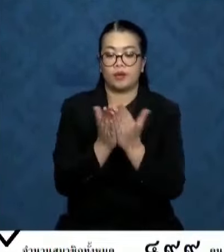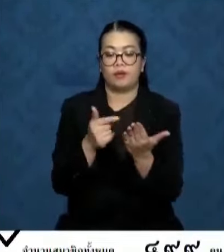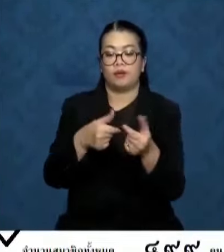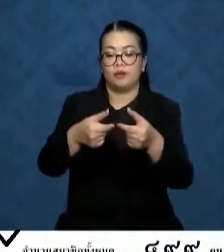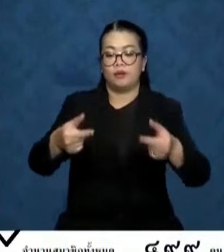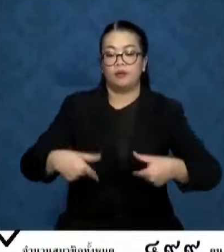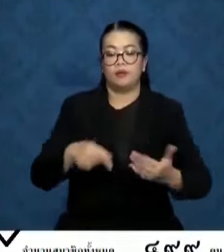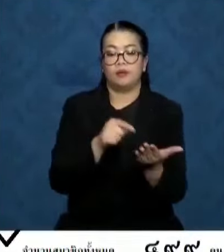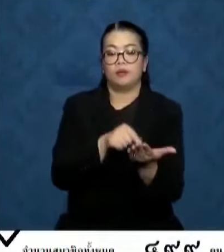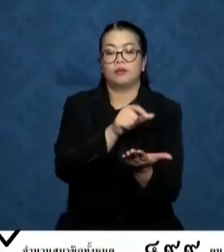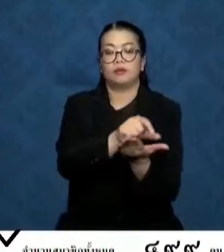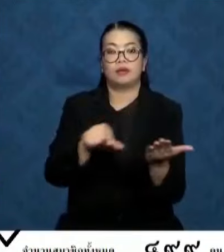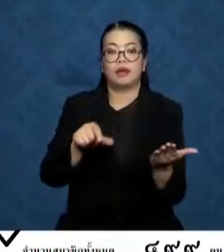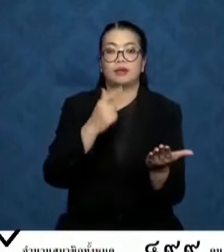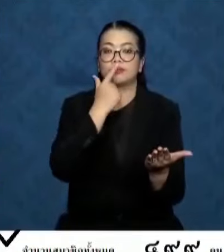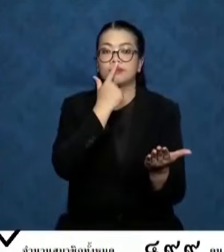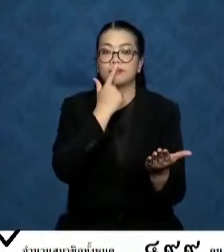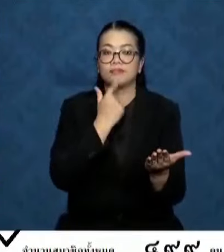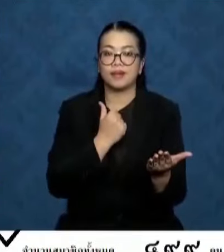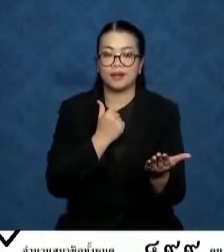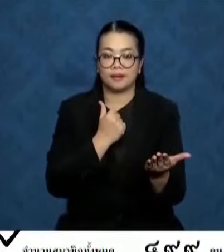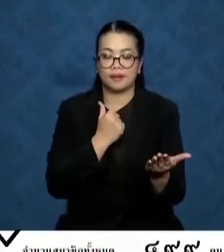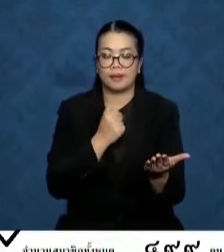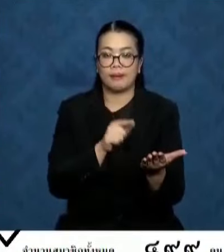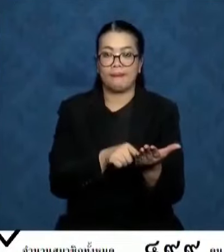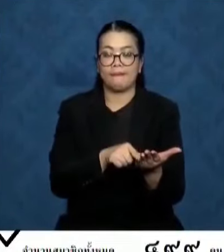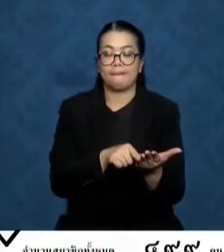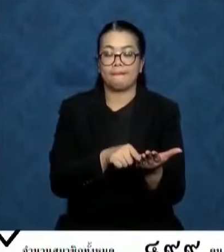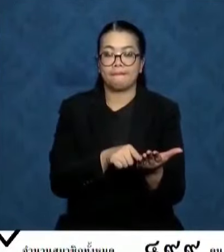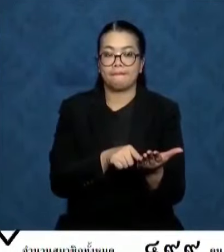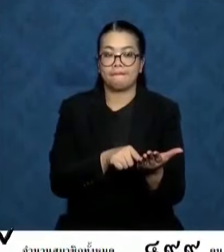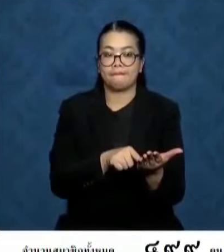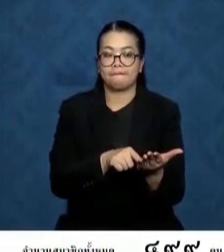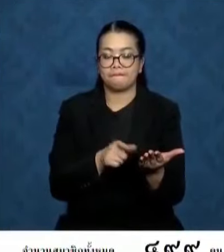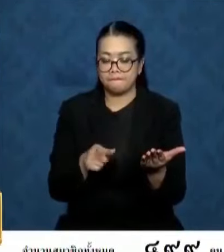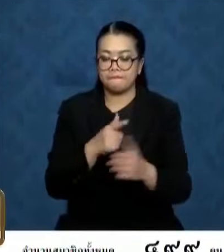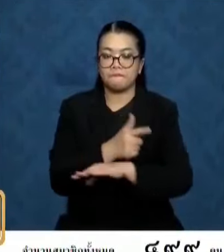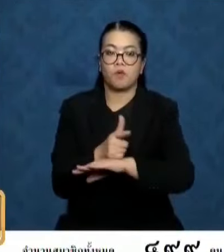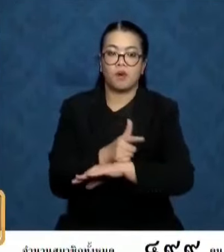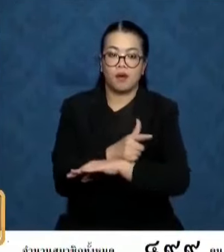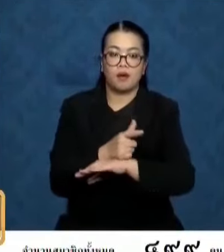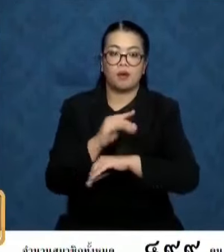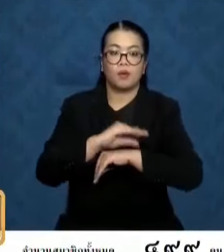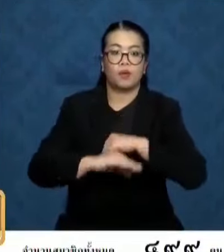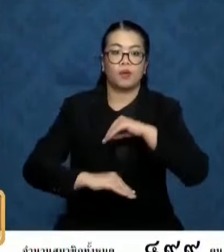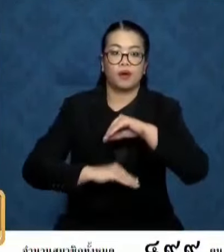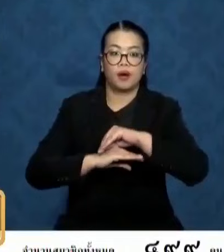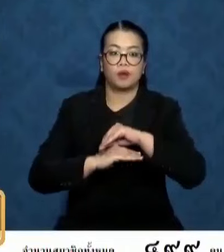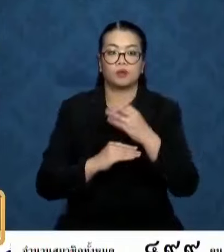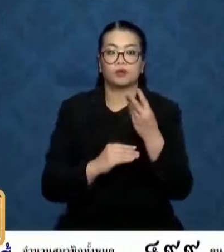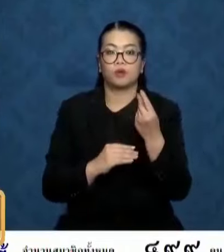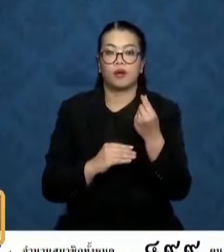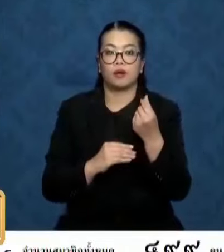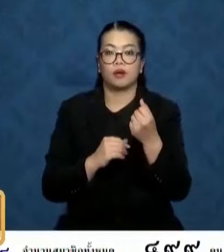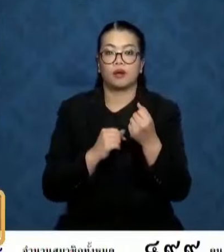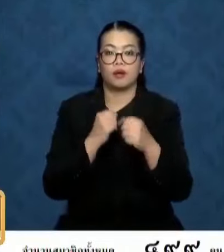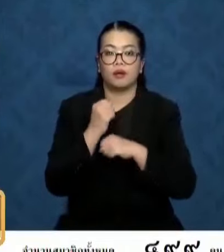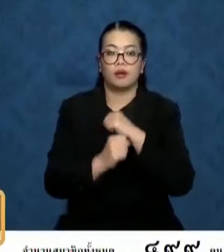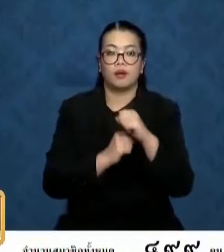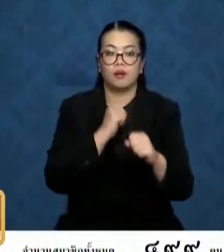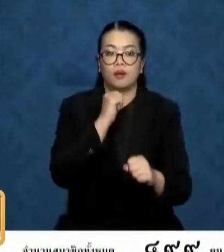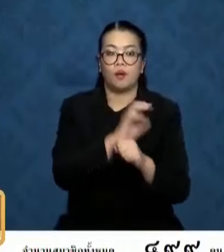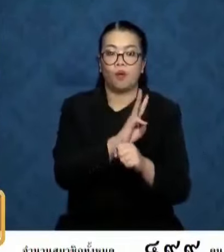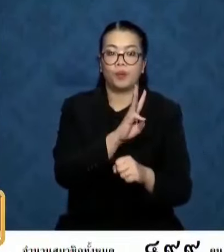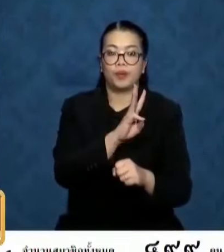ดงวางอยู่ข้ๆผมเนี่ครับระยะเวลาทำโครงการ 6 ปี